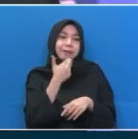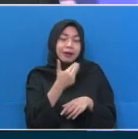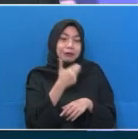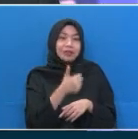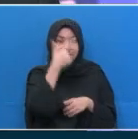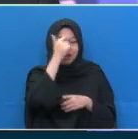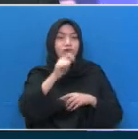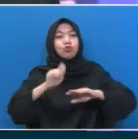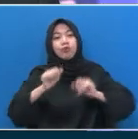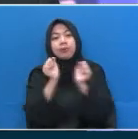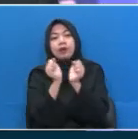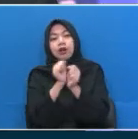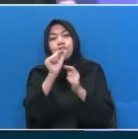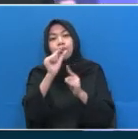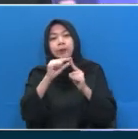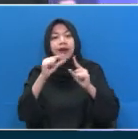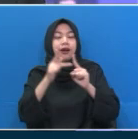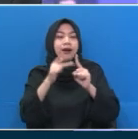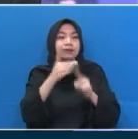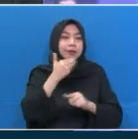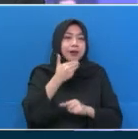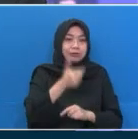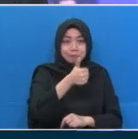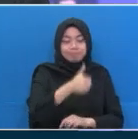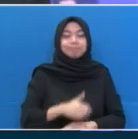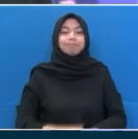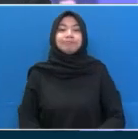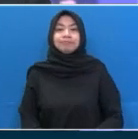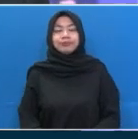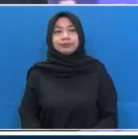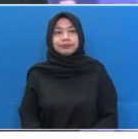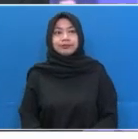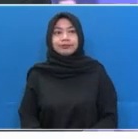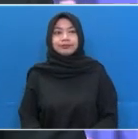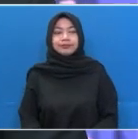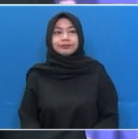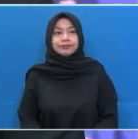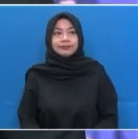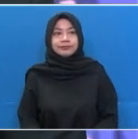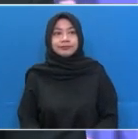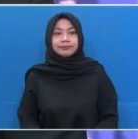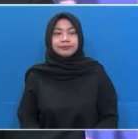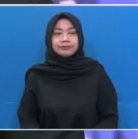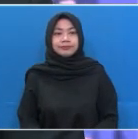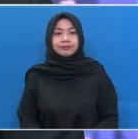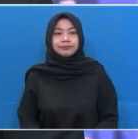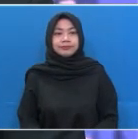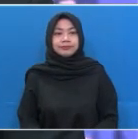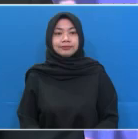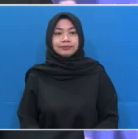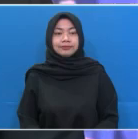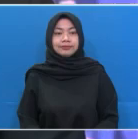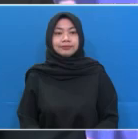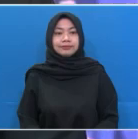pakar Hukum Pidana dari Universitas Pelita Harapan telah bergabung bersama kami di Kompas malam Salam sehat Mbak Kristen Terima kasih selamat malam